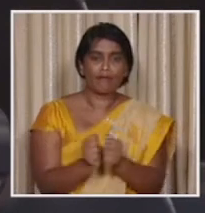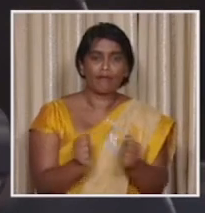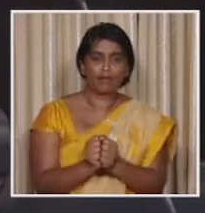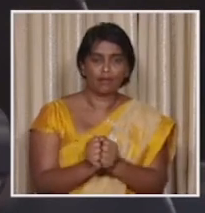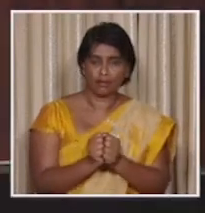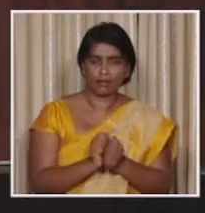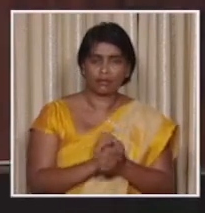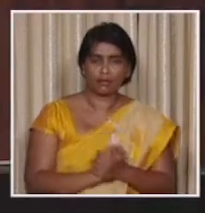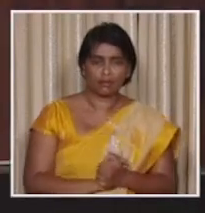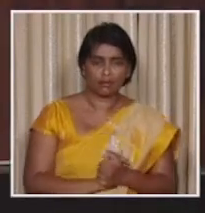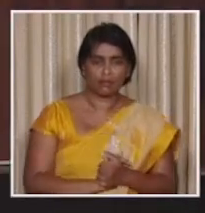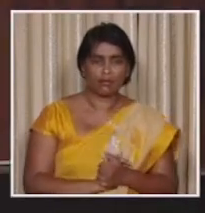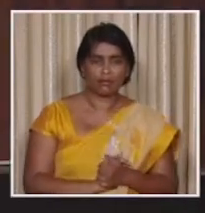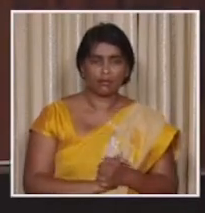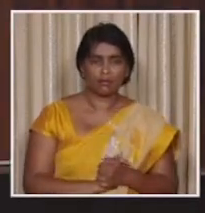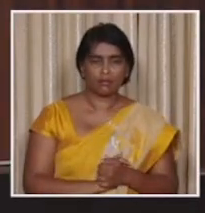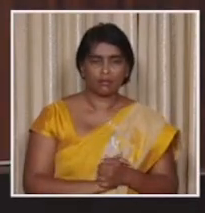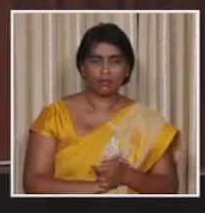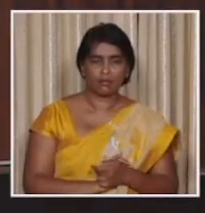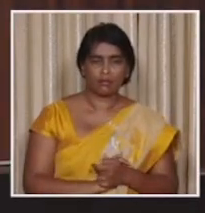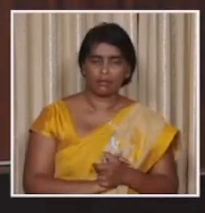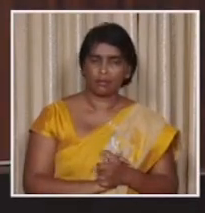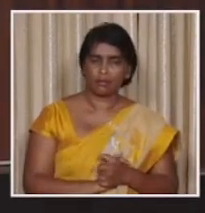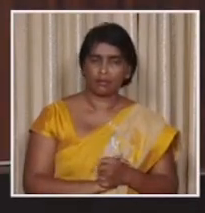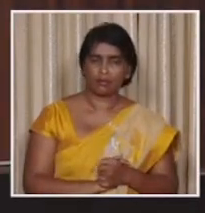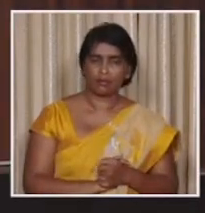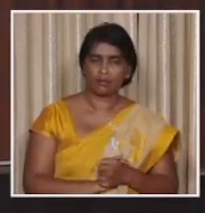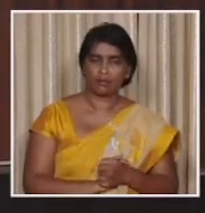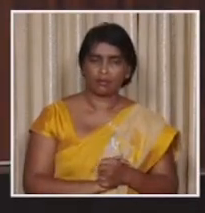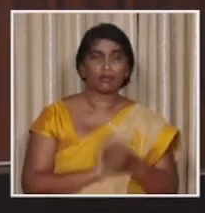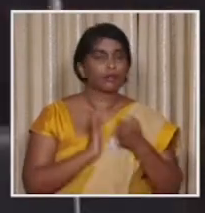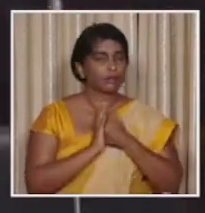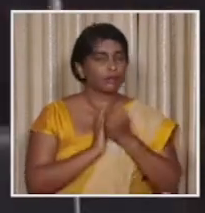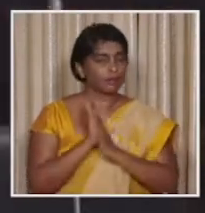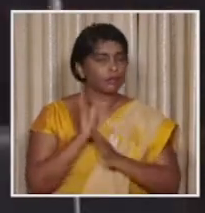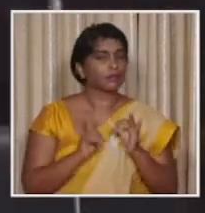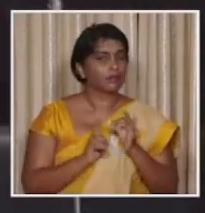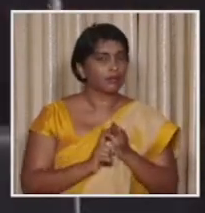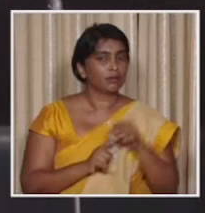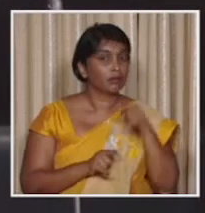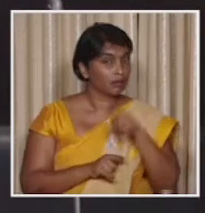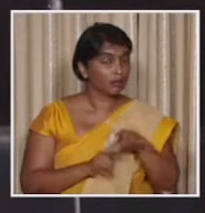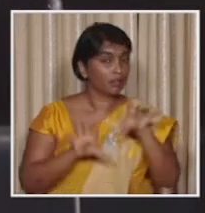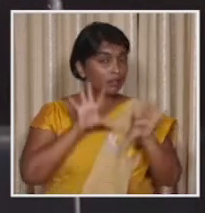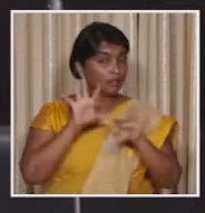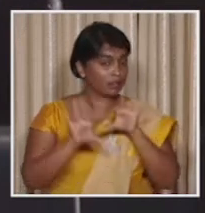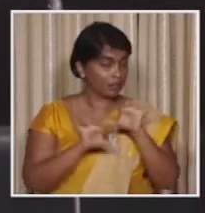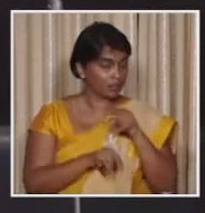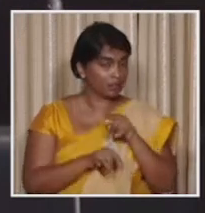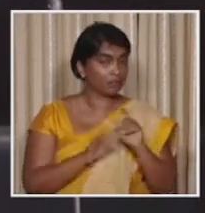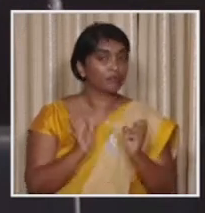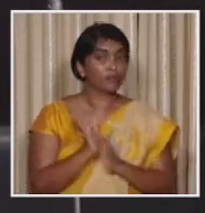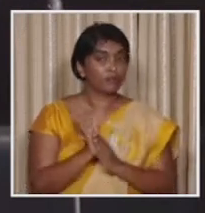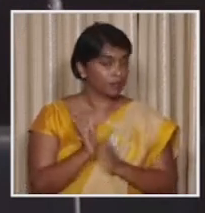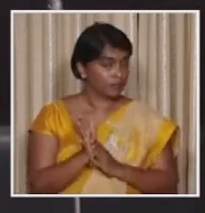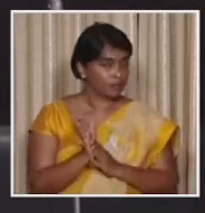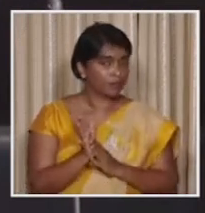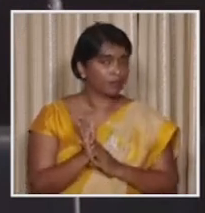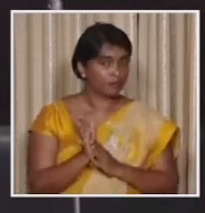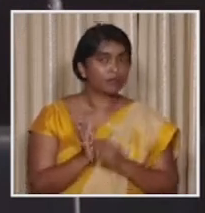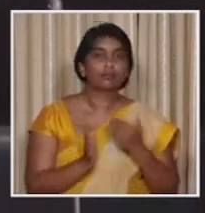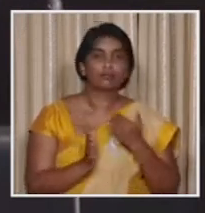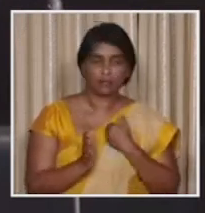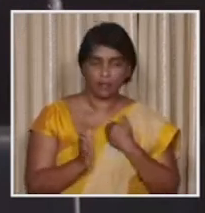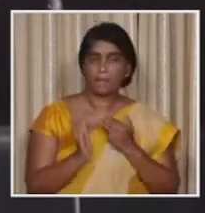ඔව් රව් හැකමතුමා. මේ ගරු මූලාසනාලෝඩ මන්ත්‍රීතුමනි, මෙම තේරීම් කමිටුවේ